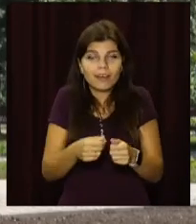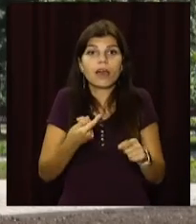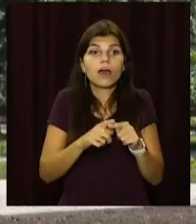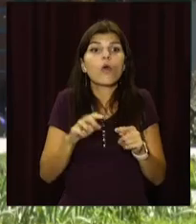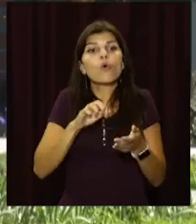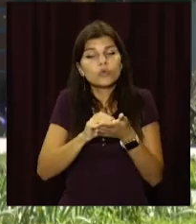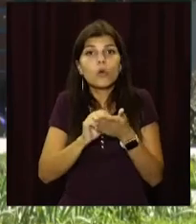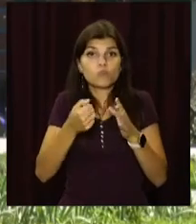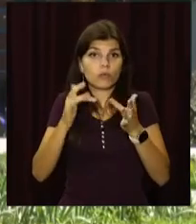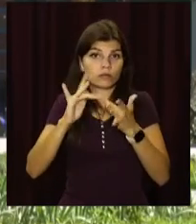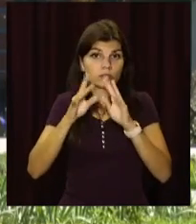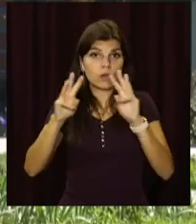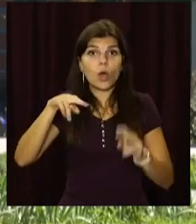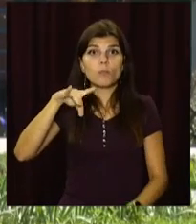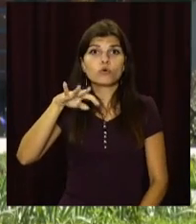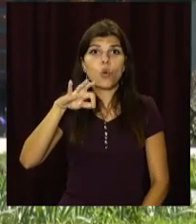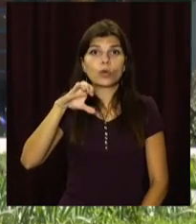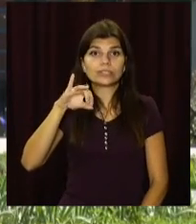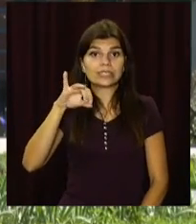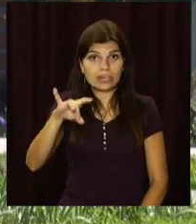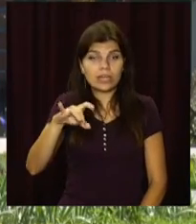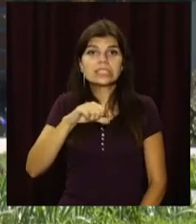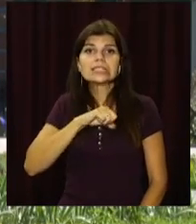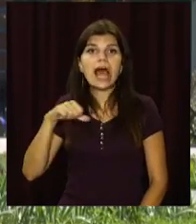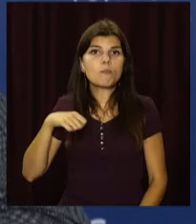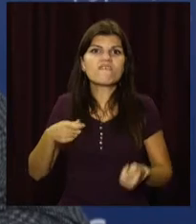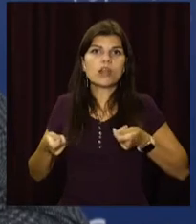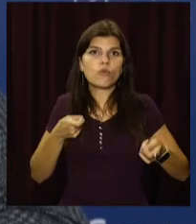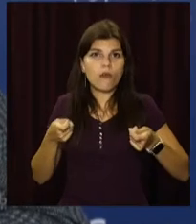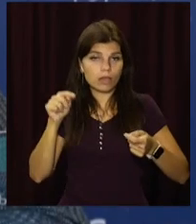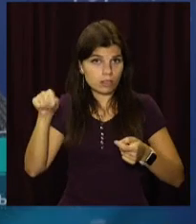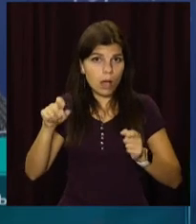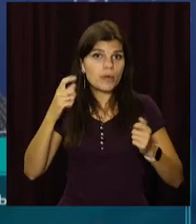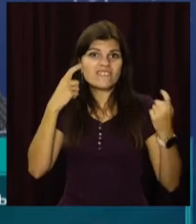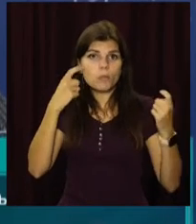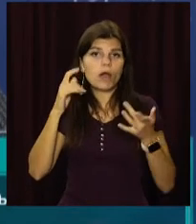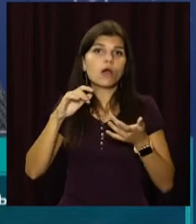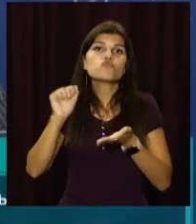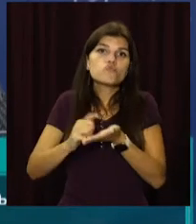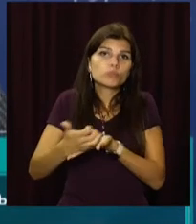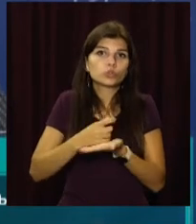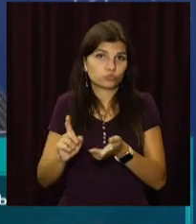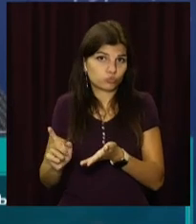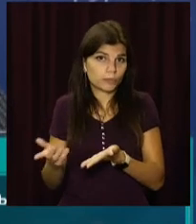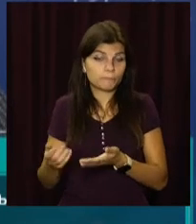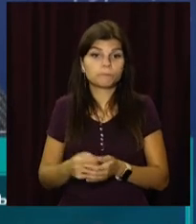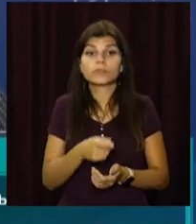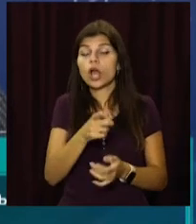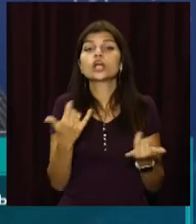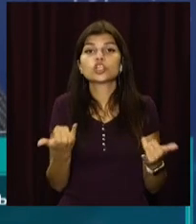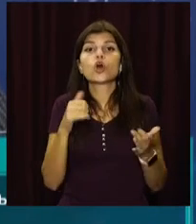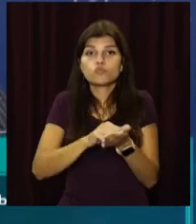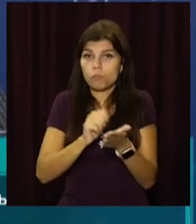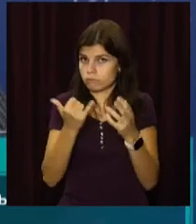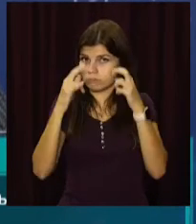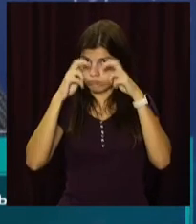можна дізнатися на сайті «Простір самоврядування». Зараз починається етап перевірки дефектних актів, перевірки